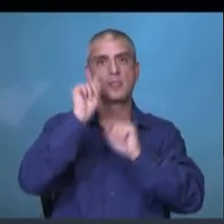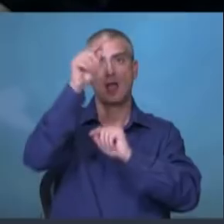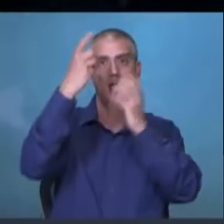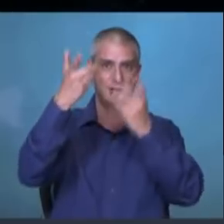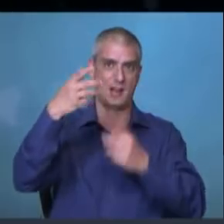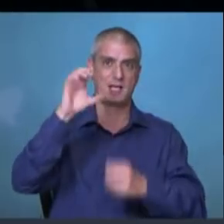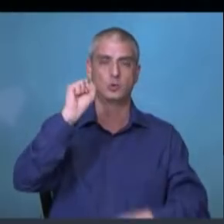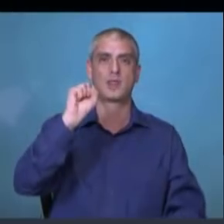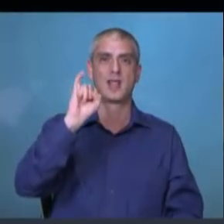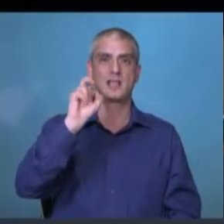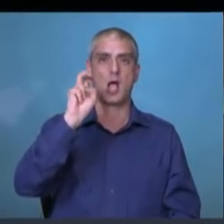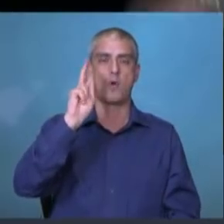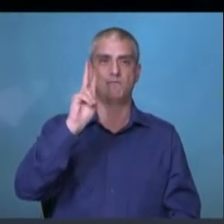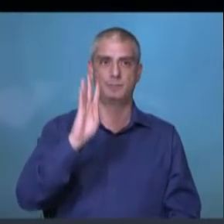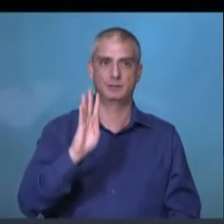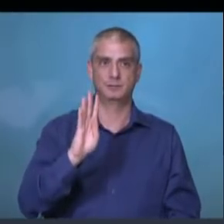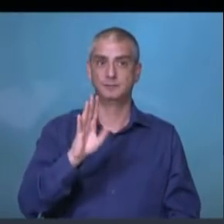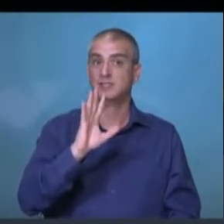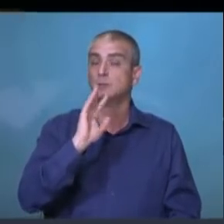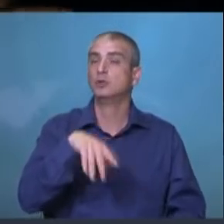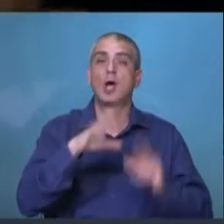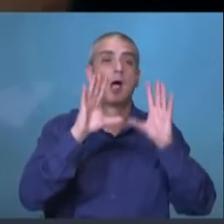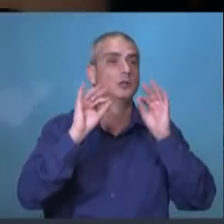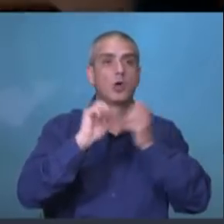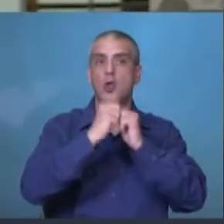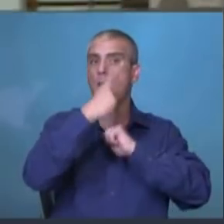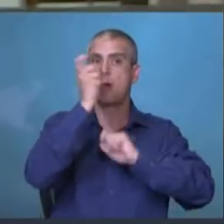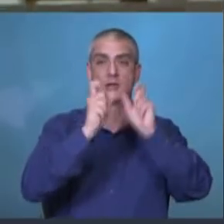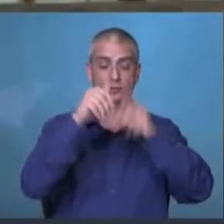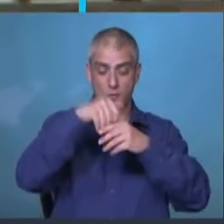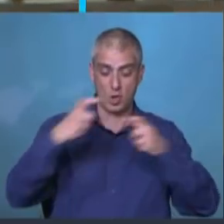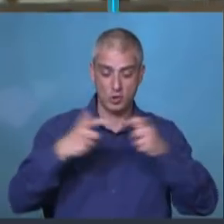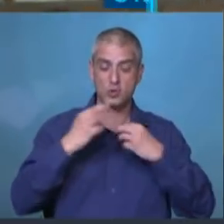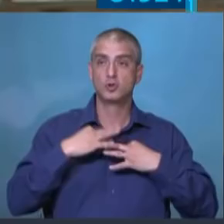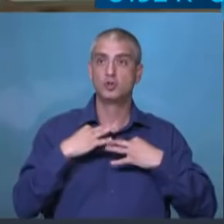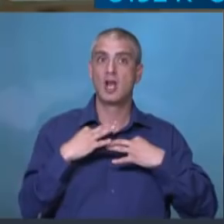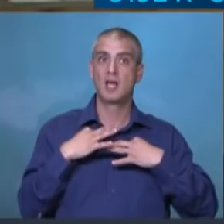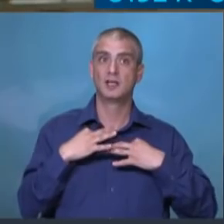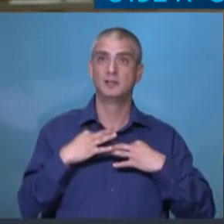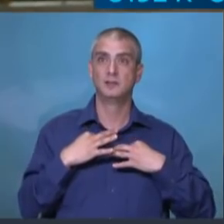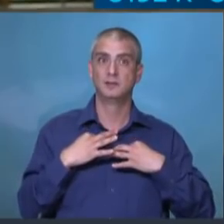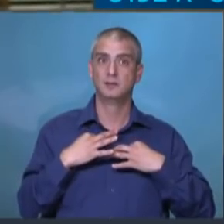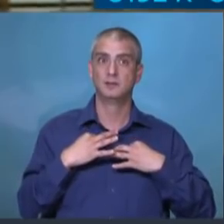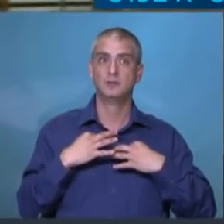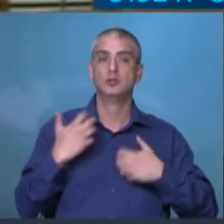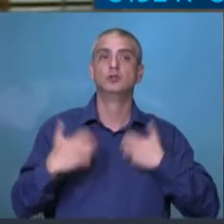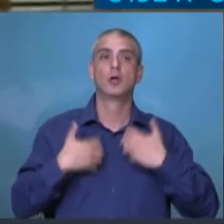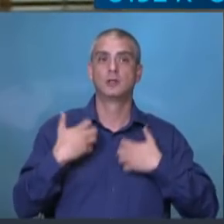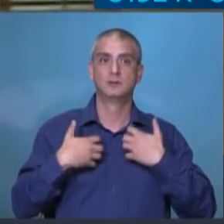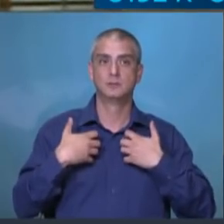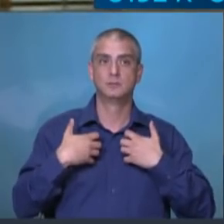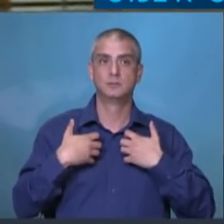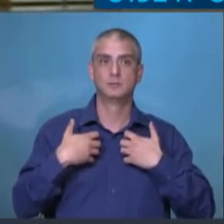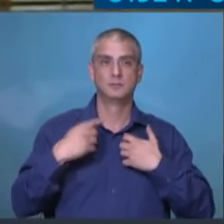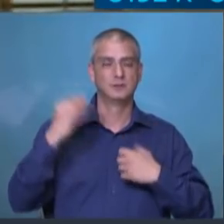יעקב. אם יש עשרות או מאה אנשים בתוך הגדוד שלי שכועסים, שלקחו